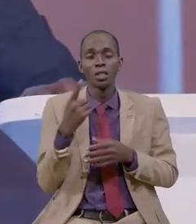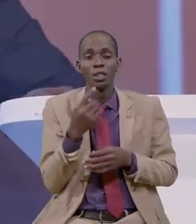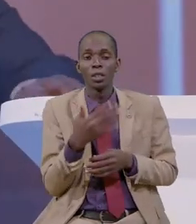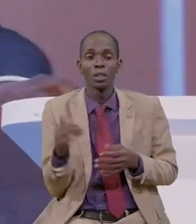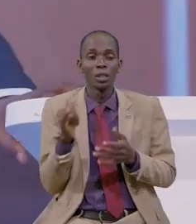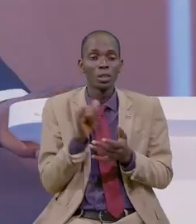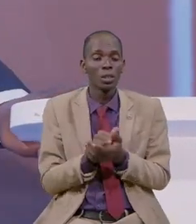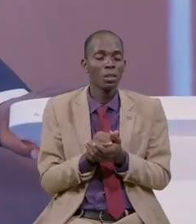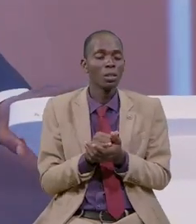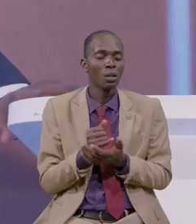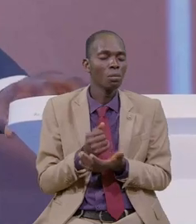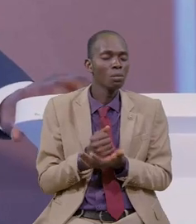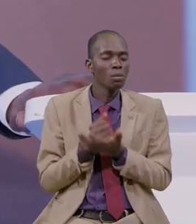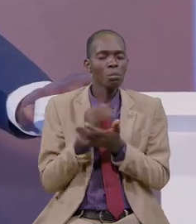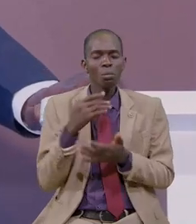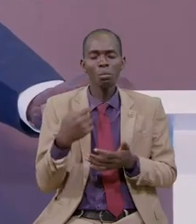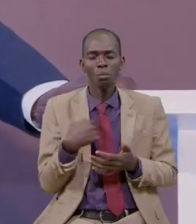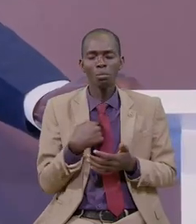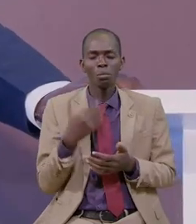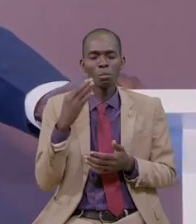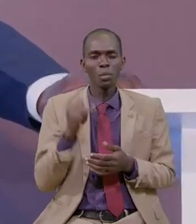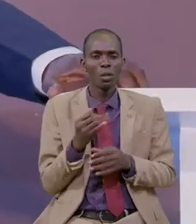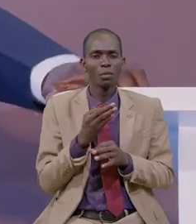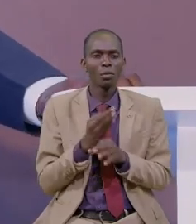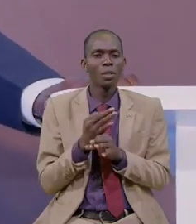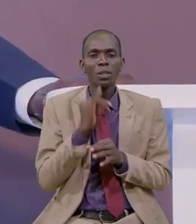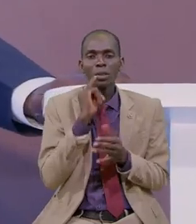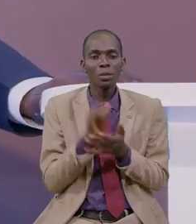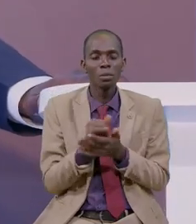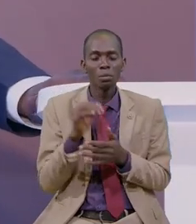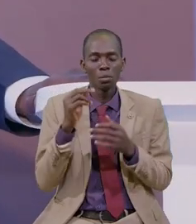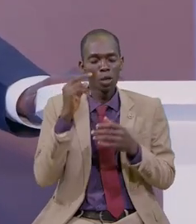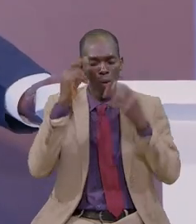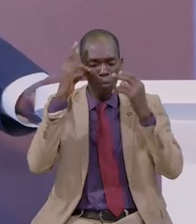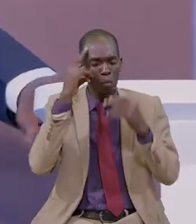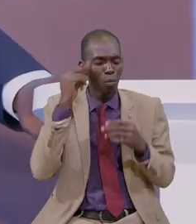foi, Moïse refusa d'être appelé fils de la fille de Pharaon.